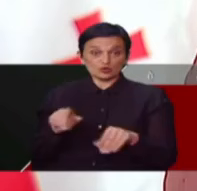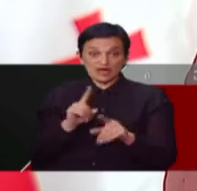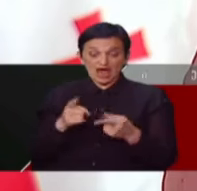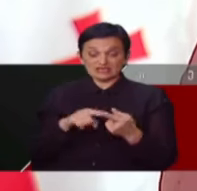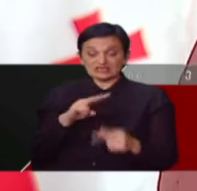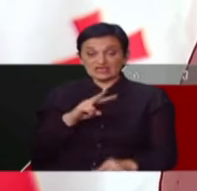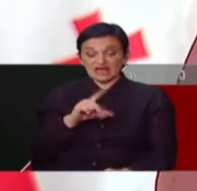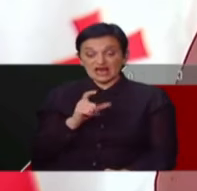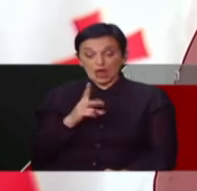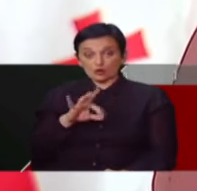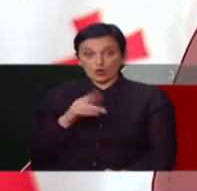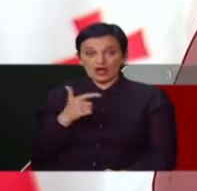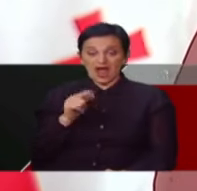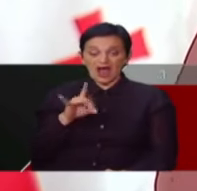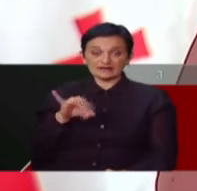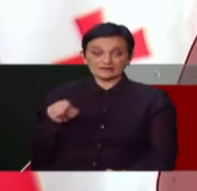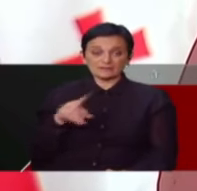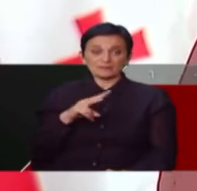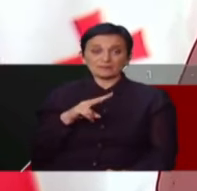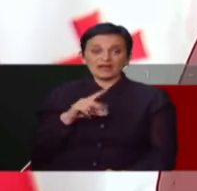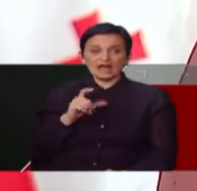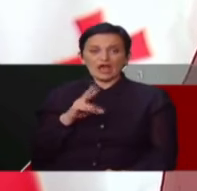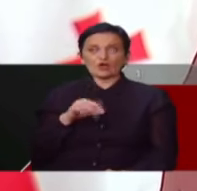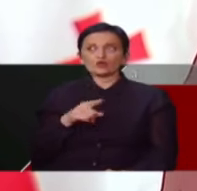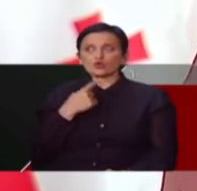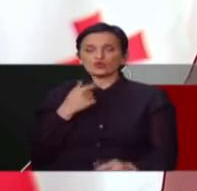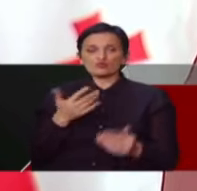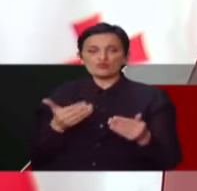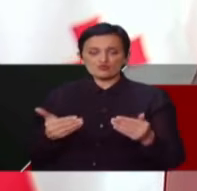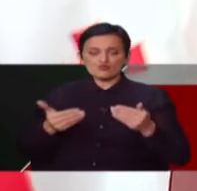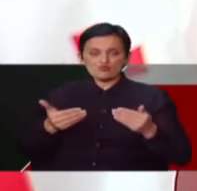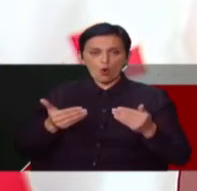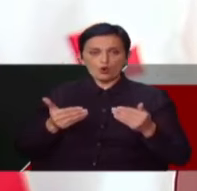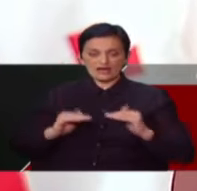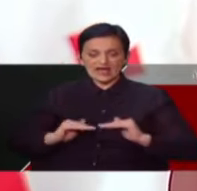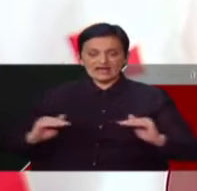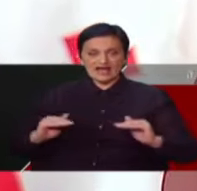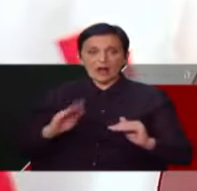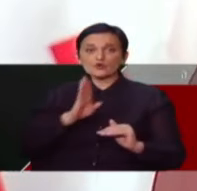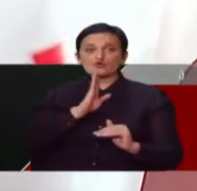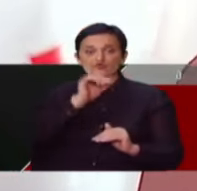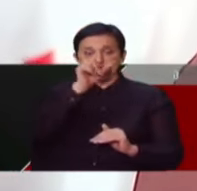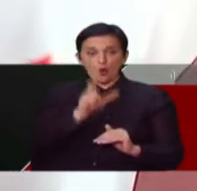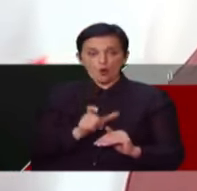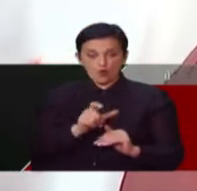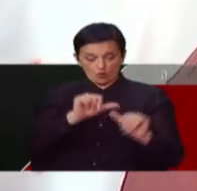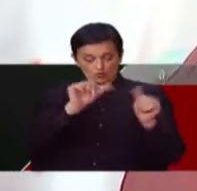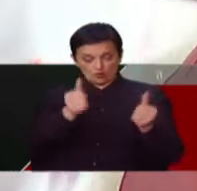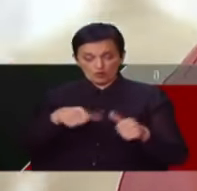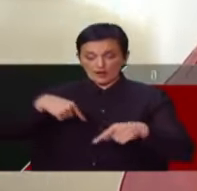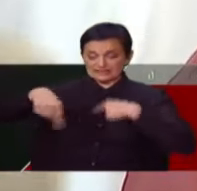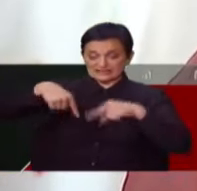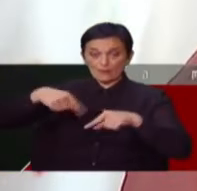შეეხება ლელოს და გახარიებს, ლელო არის, როგორ გითხრათ, მოკლეკაბიანი, ლამაზი გოგოსავით საფეხბურთო მოედანზე. ყველას